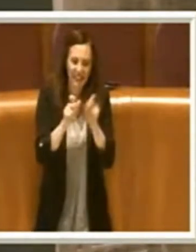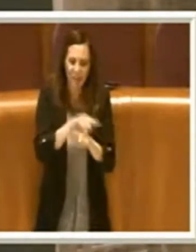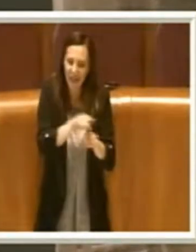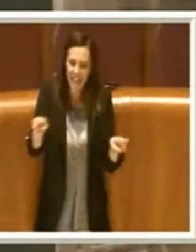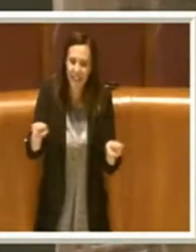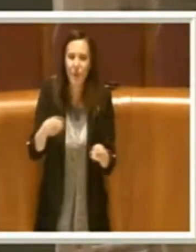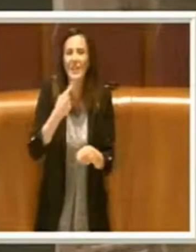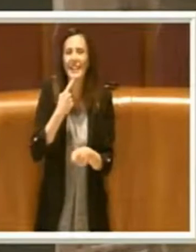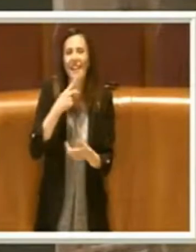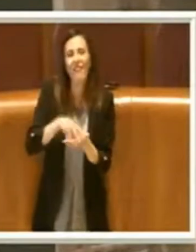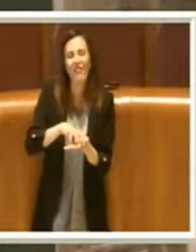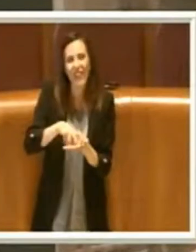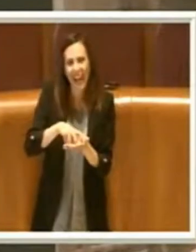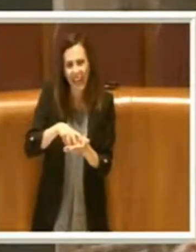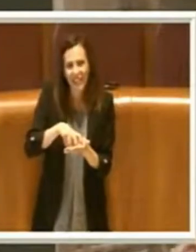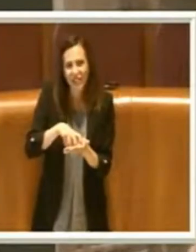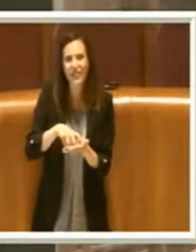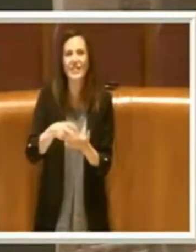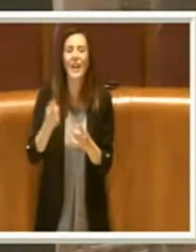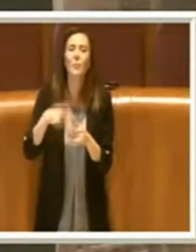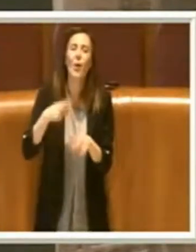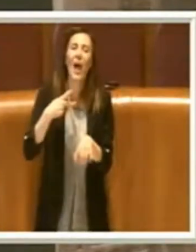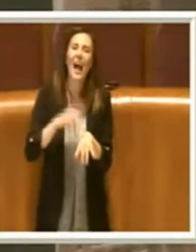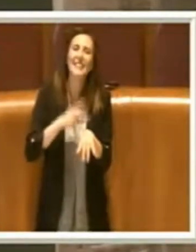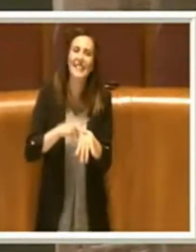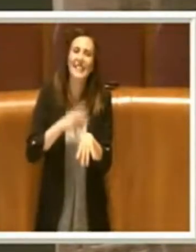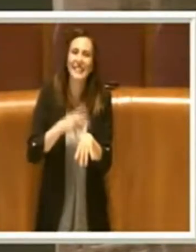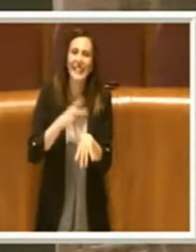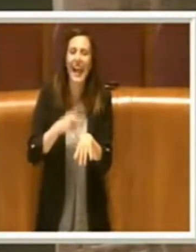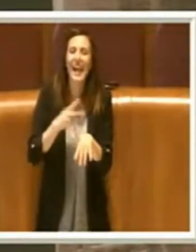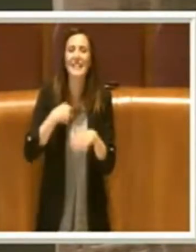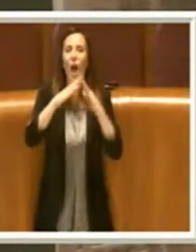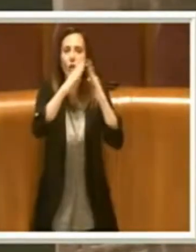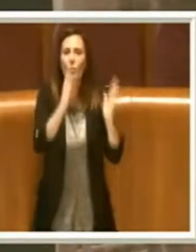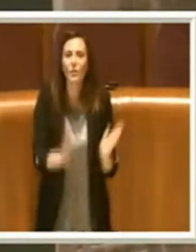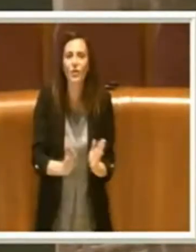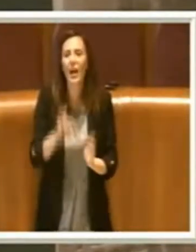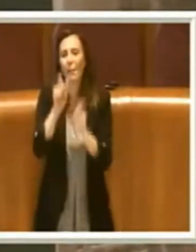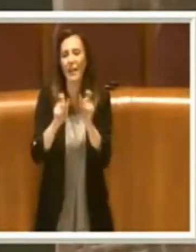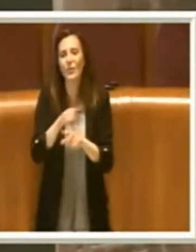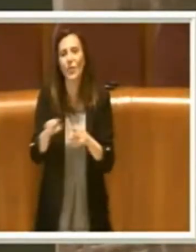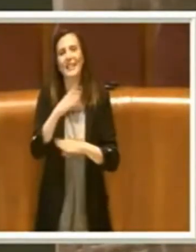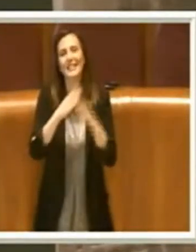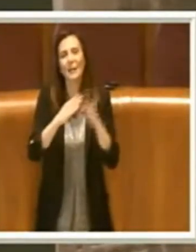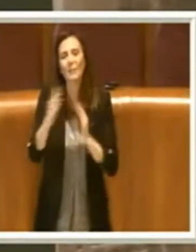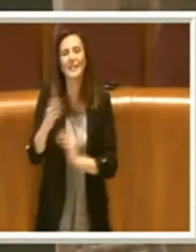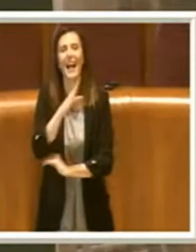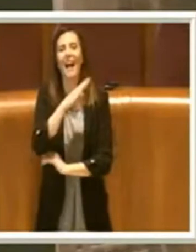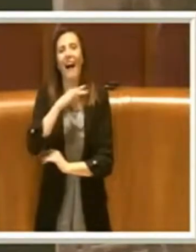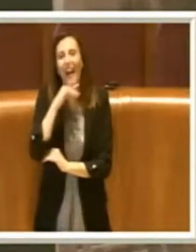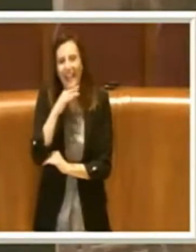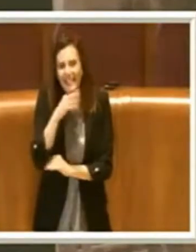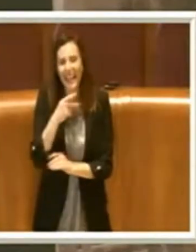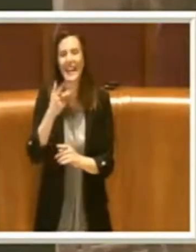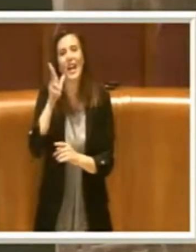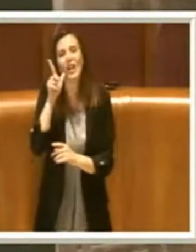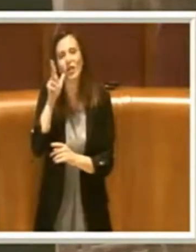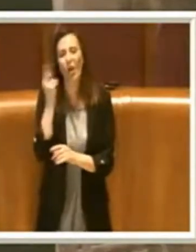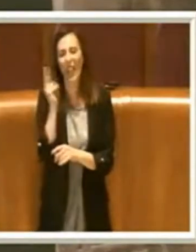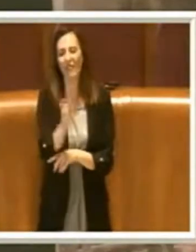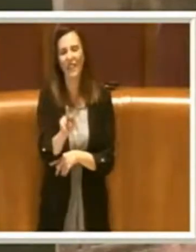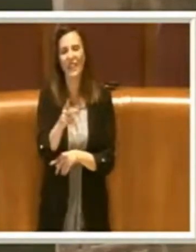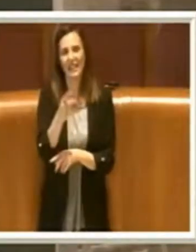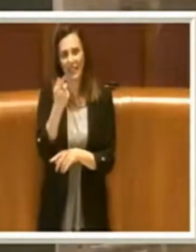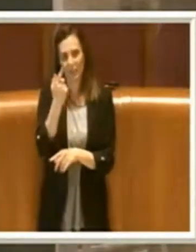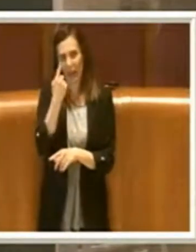in città tra cui quelli che fruiscono dell'assistenza domiciliare persone con disabilità anziani e donne vittime di violenza e poi